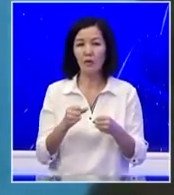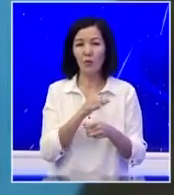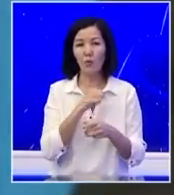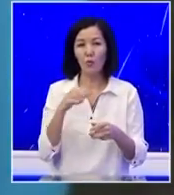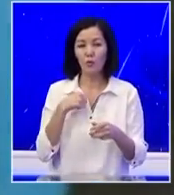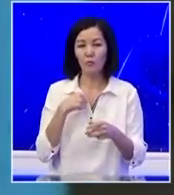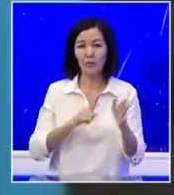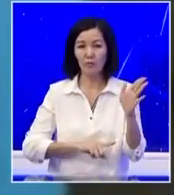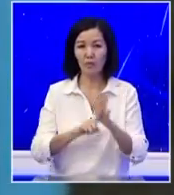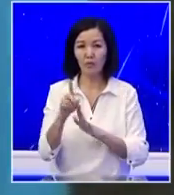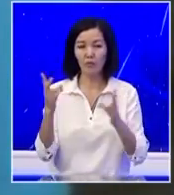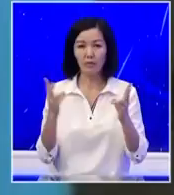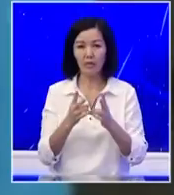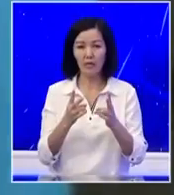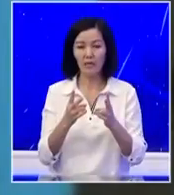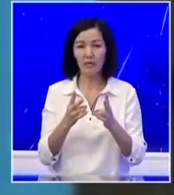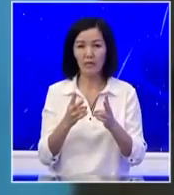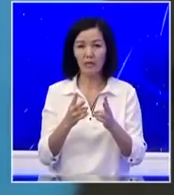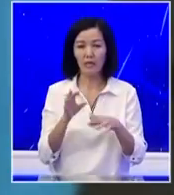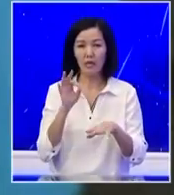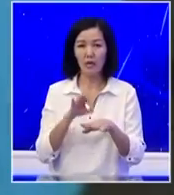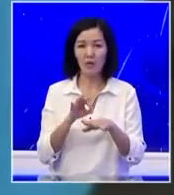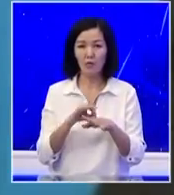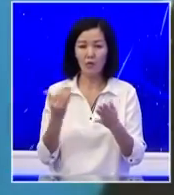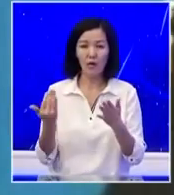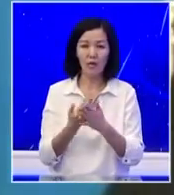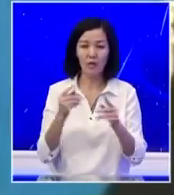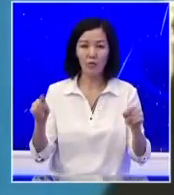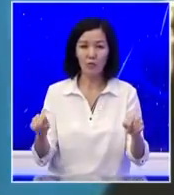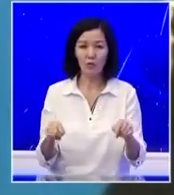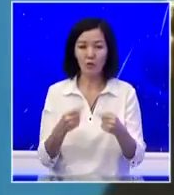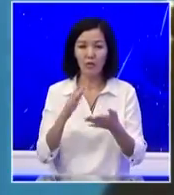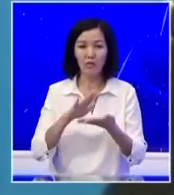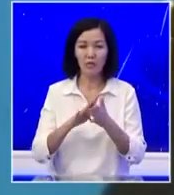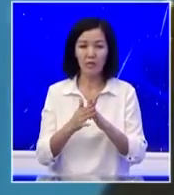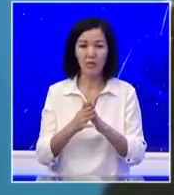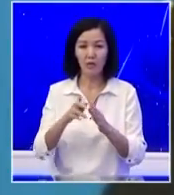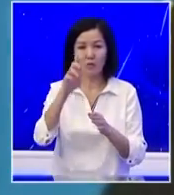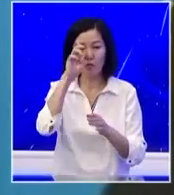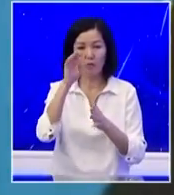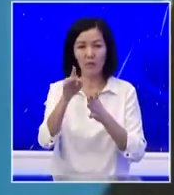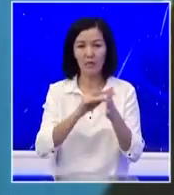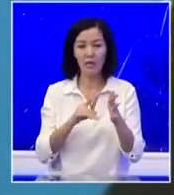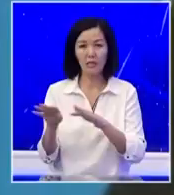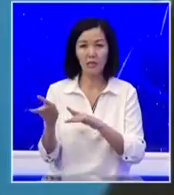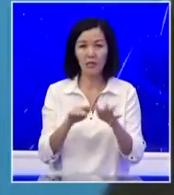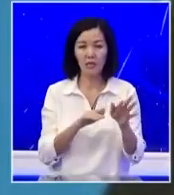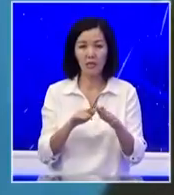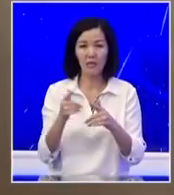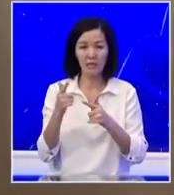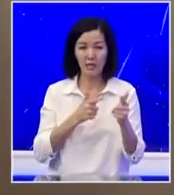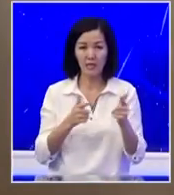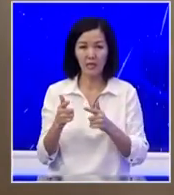жауапты болуымыз керек. Індет қайта өршіген жағдайда үкімет нақты шұғыл іс-қимыл жоспарын